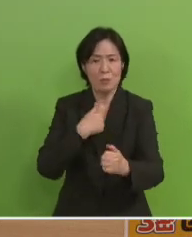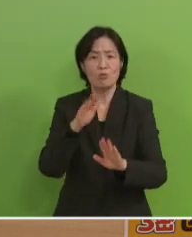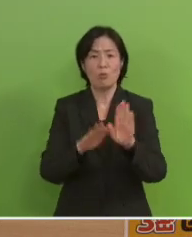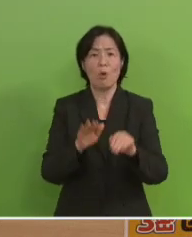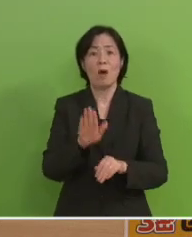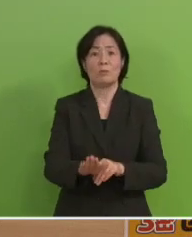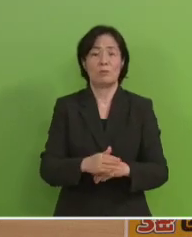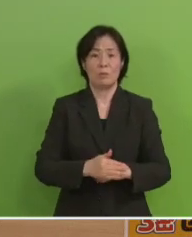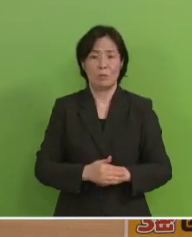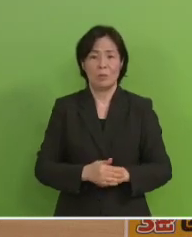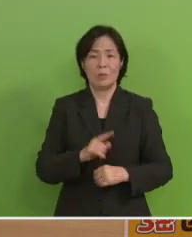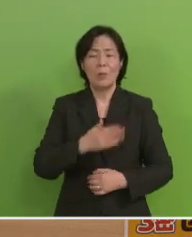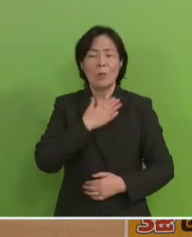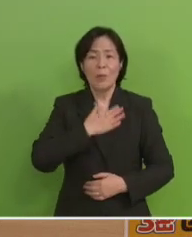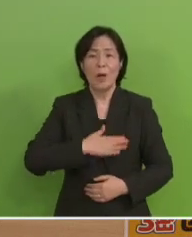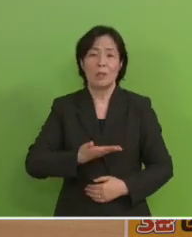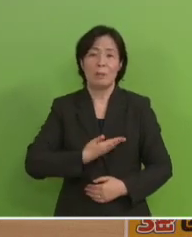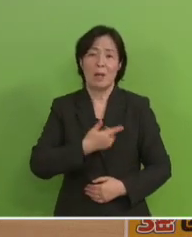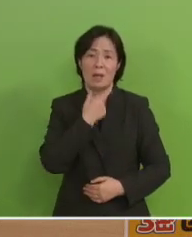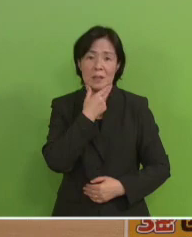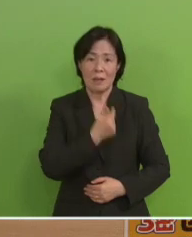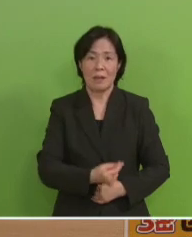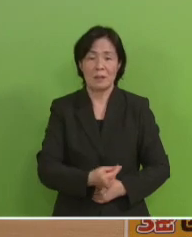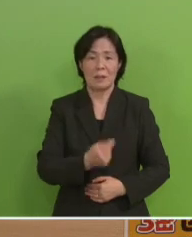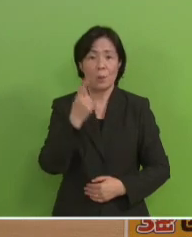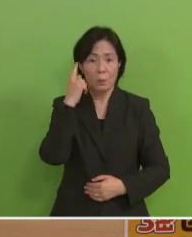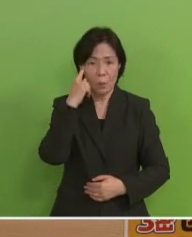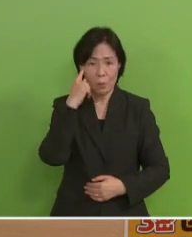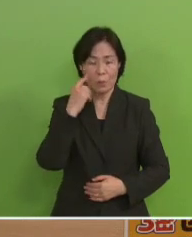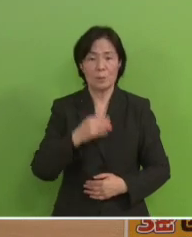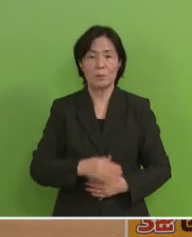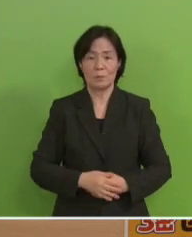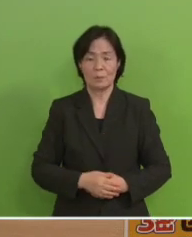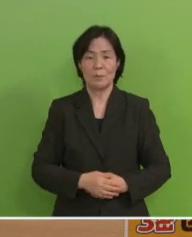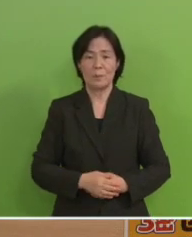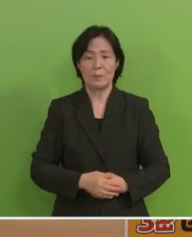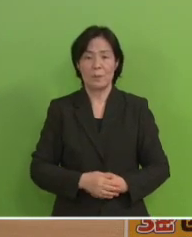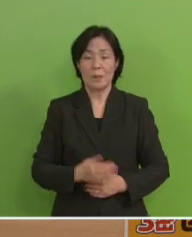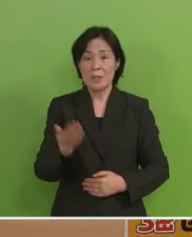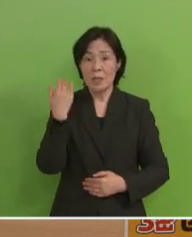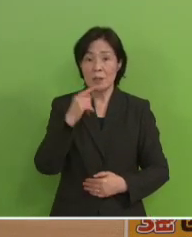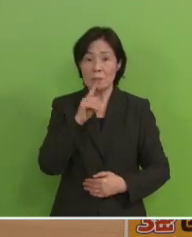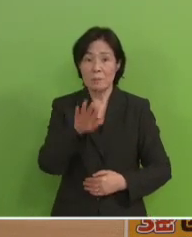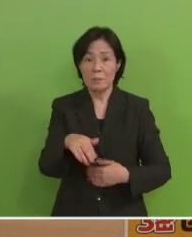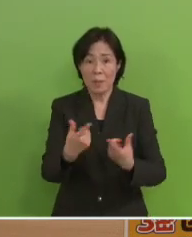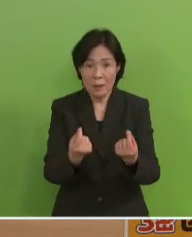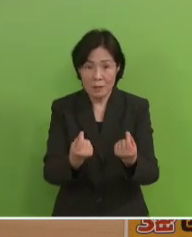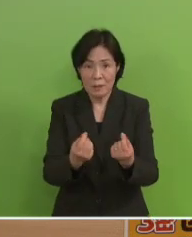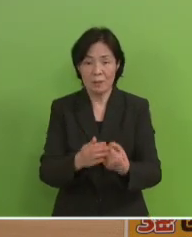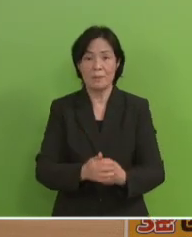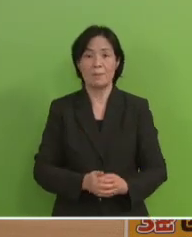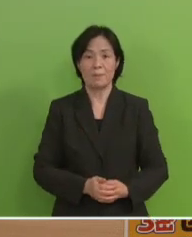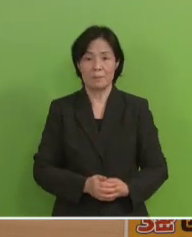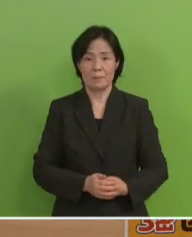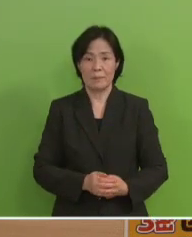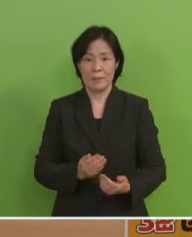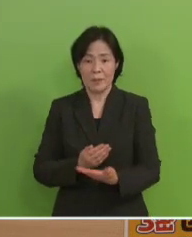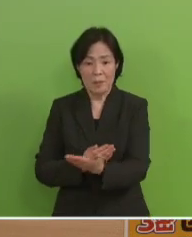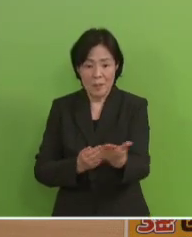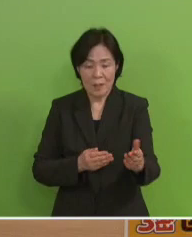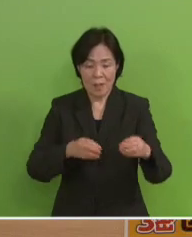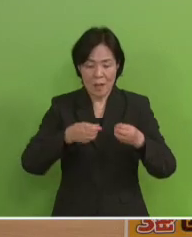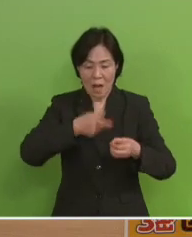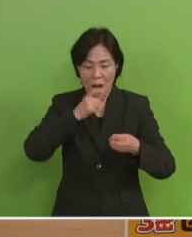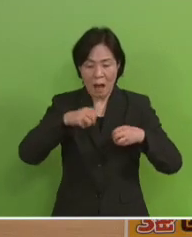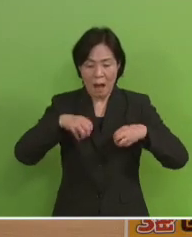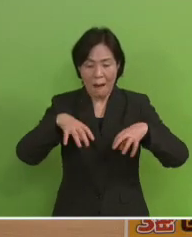そこをわかっていただきたいと思いますし先ほど申し上げたように対象とある繁華街